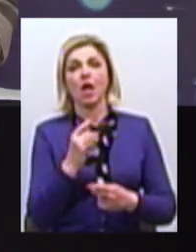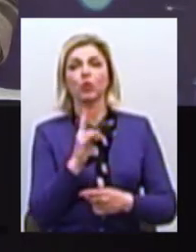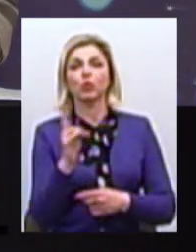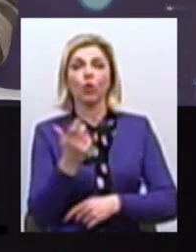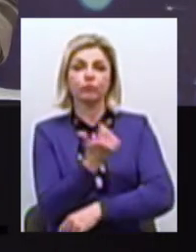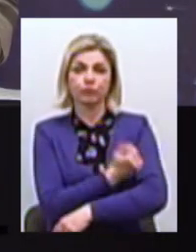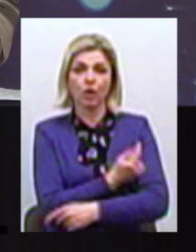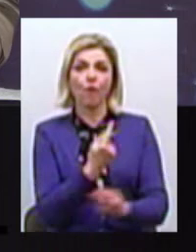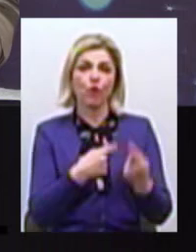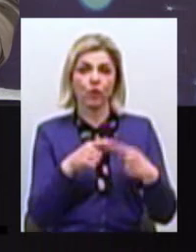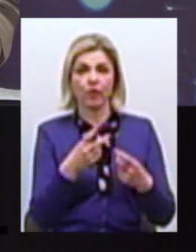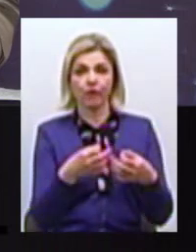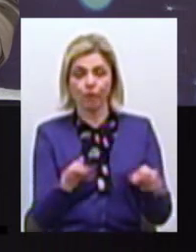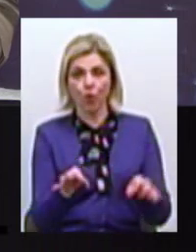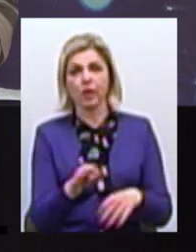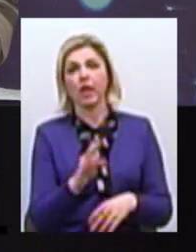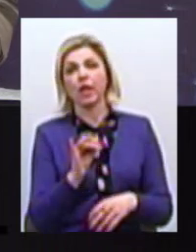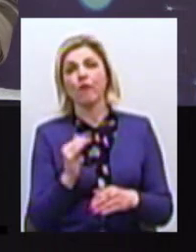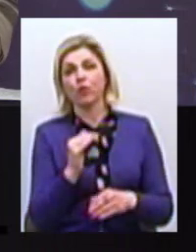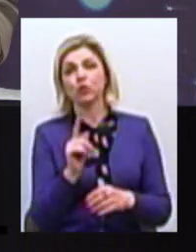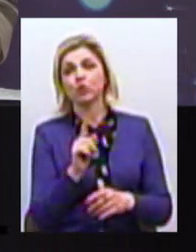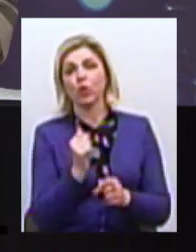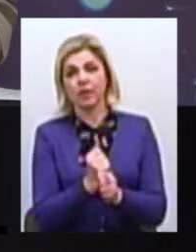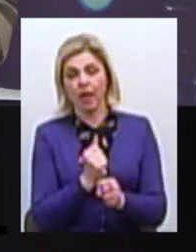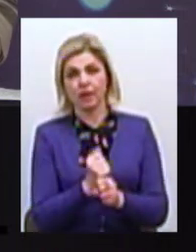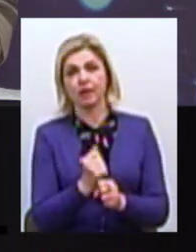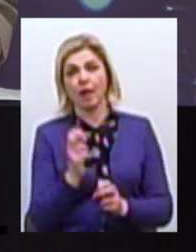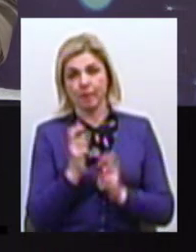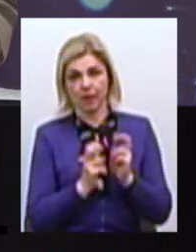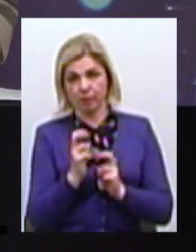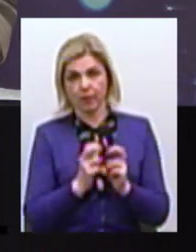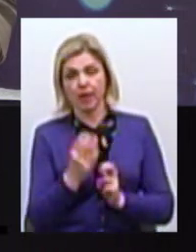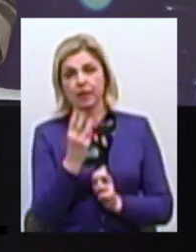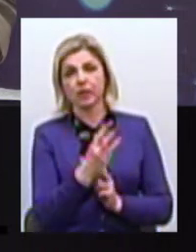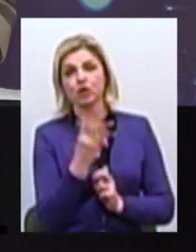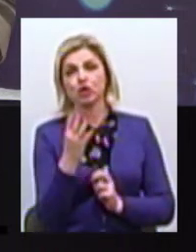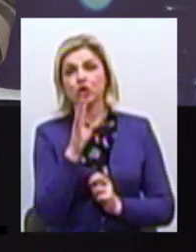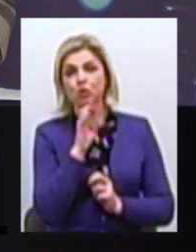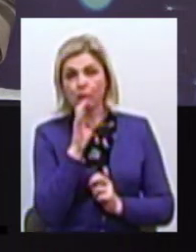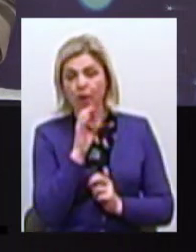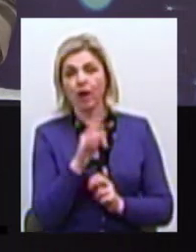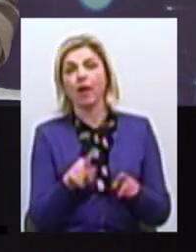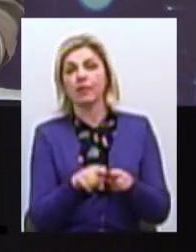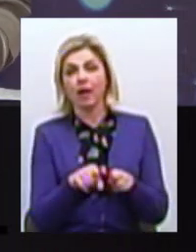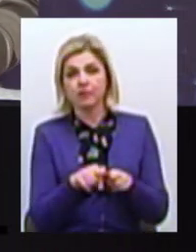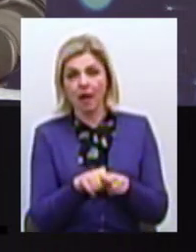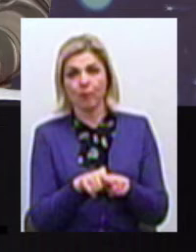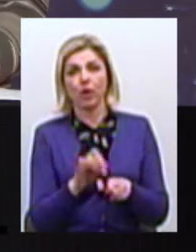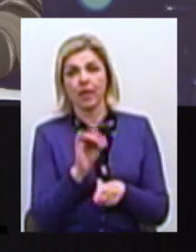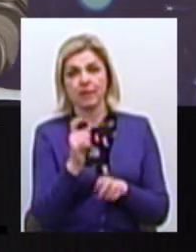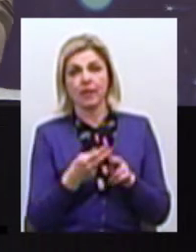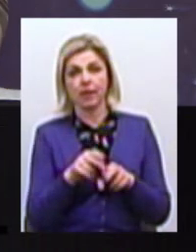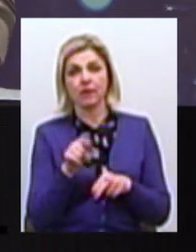будь-яка функція, яку може здійснювати КП, це 434 собаки. Так само з цього